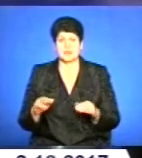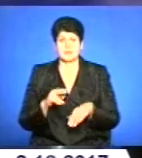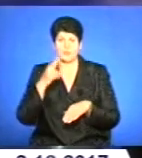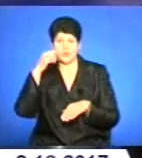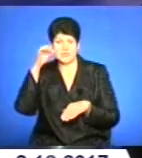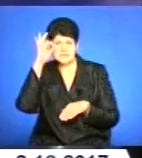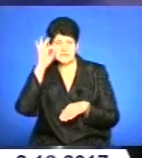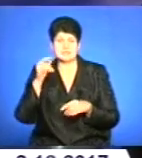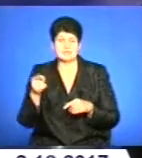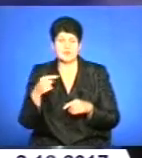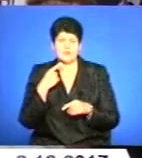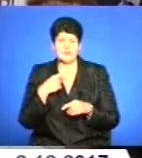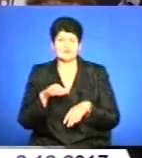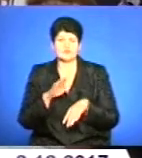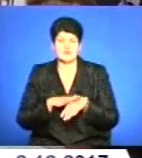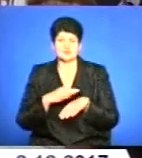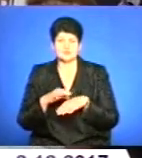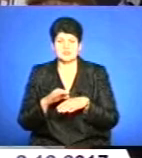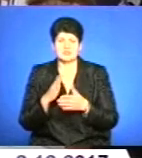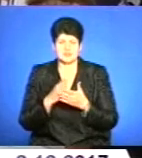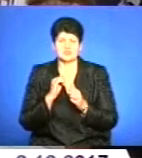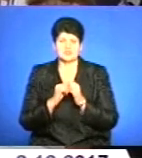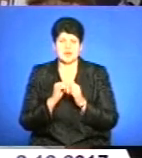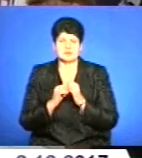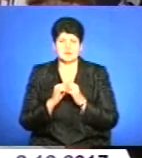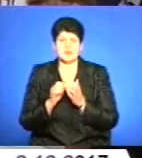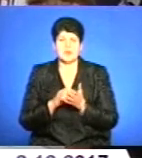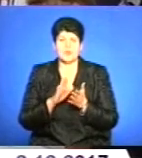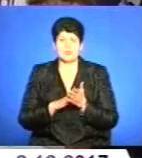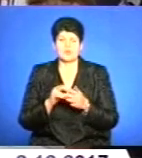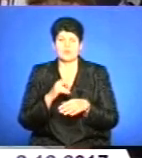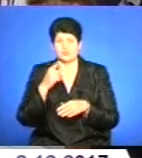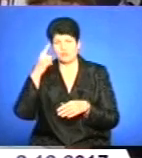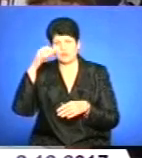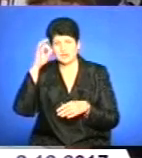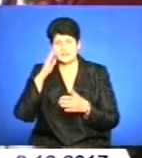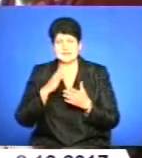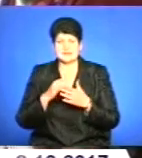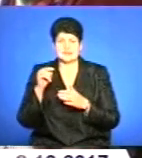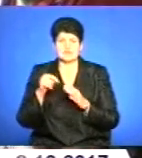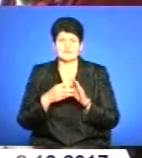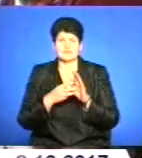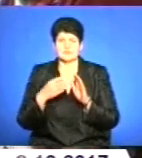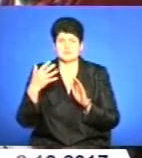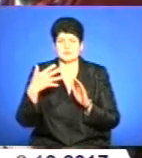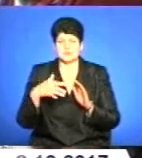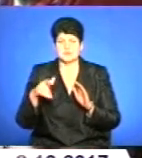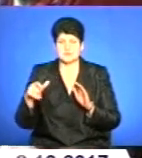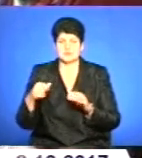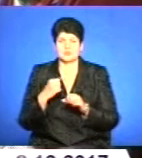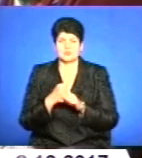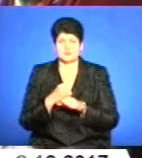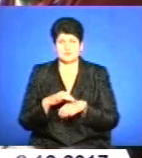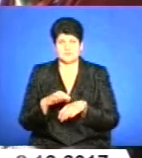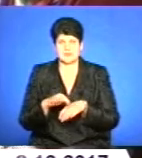зауважують, що факти насильства в області трапляються доволі часто. На обліку у поліції перебувають близько 1850 осіб, які чинили